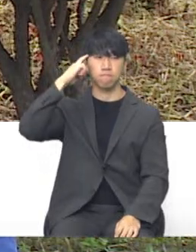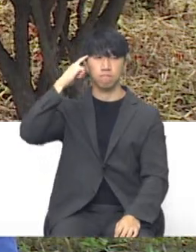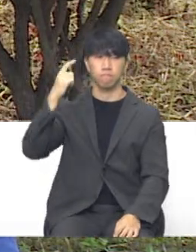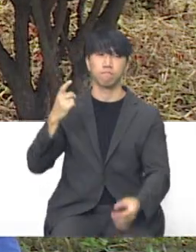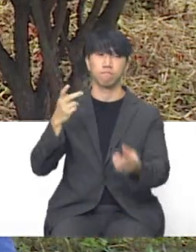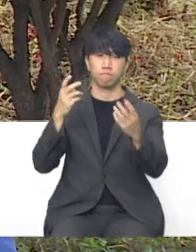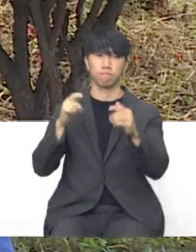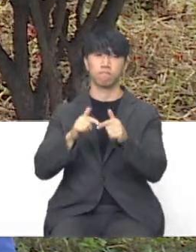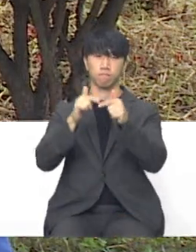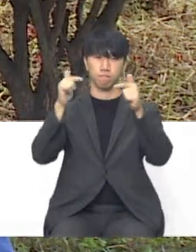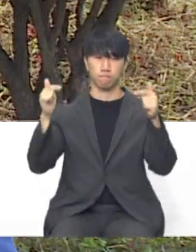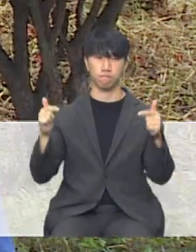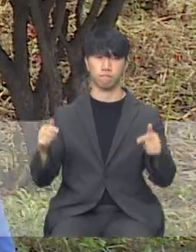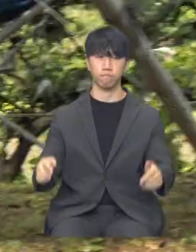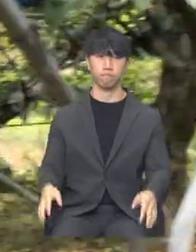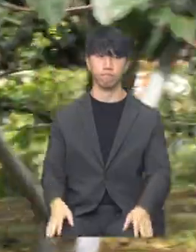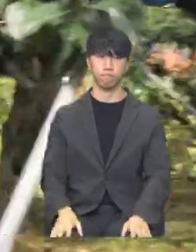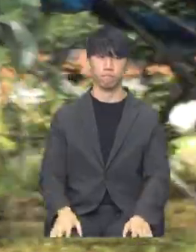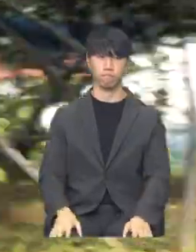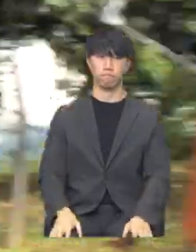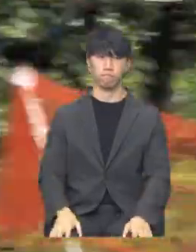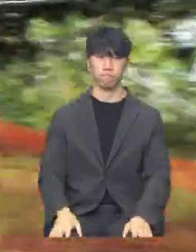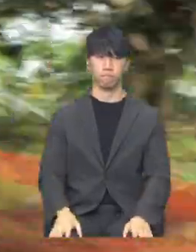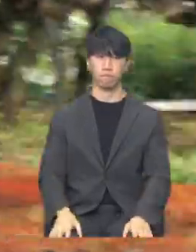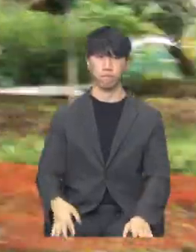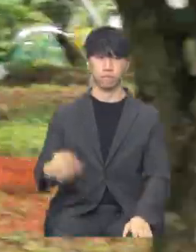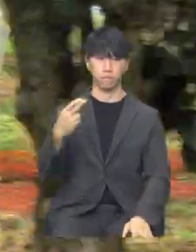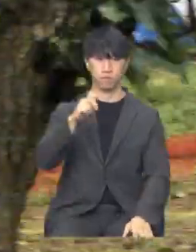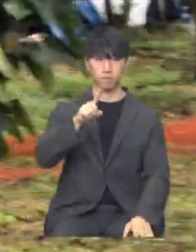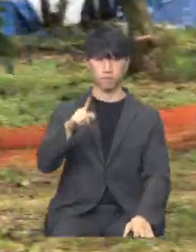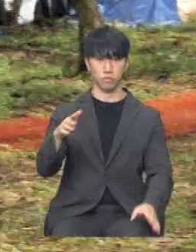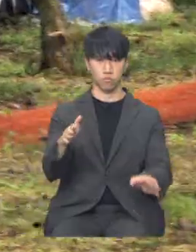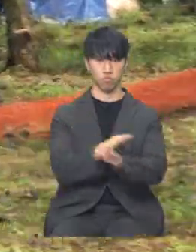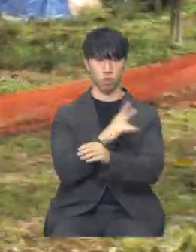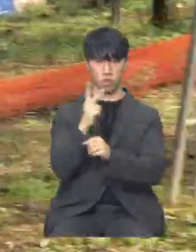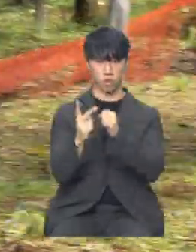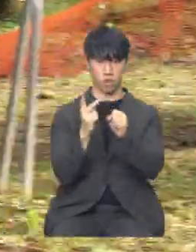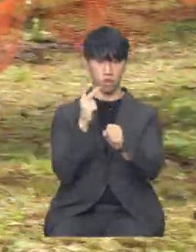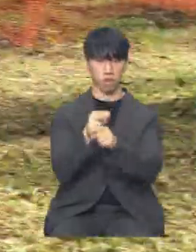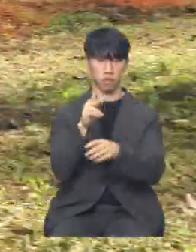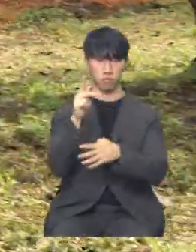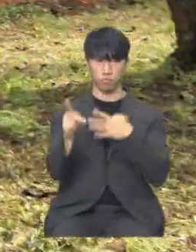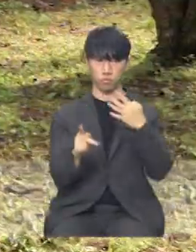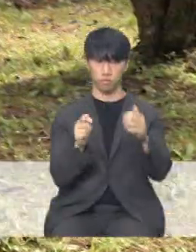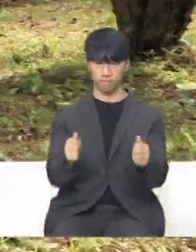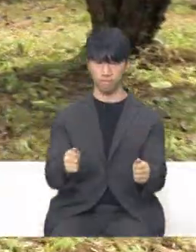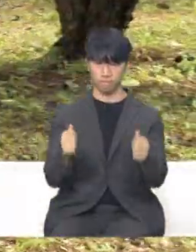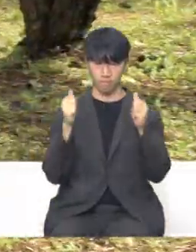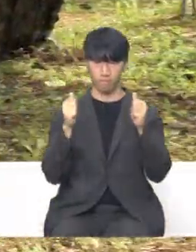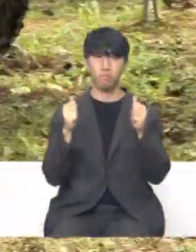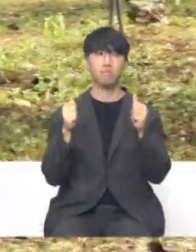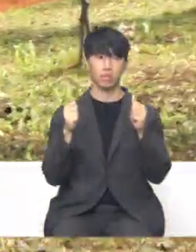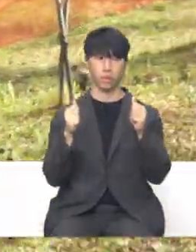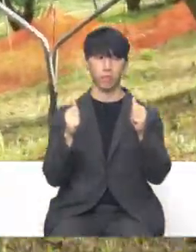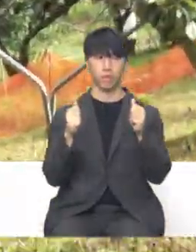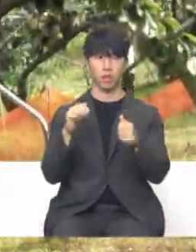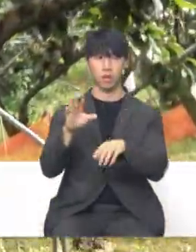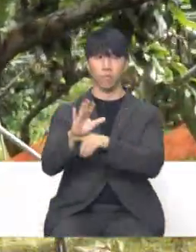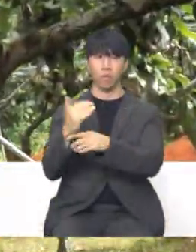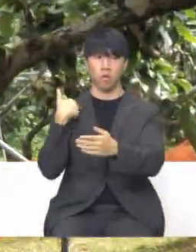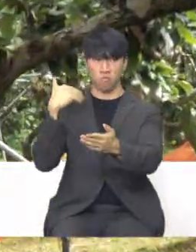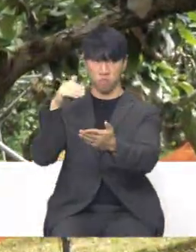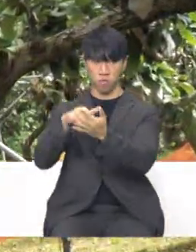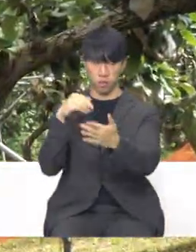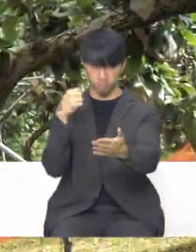생각을 많이 가지게 됐어요. 2021년부터 2년간 해당 프로그램을 수료한 뒤 귀농을 결정한 참가자는 3명에